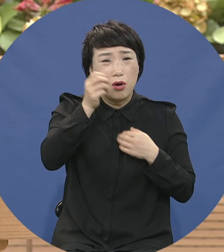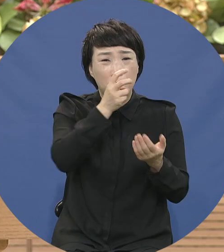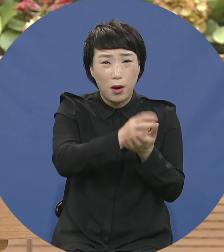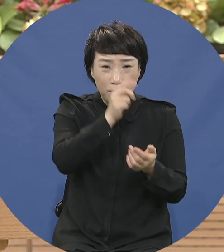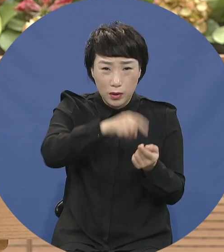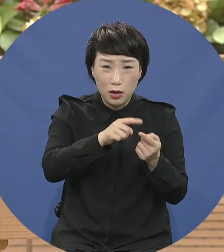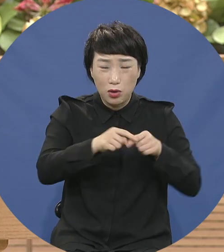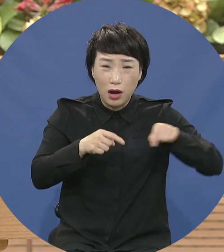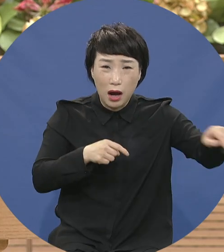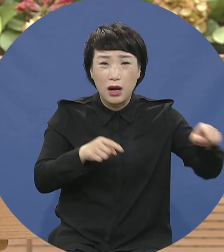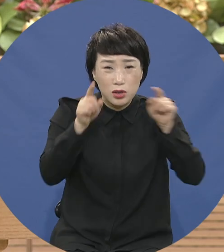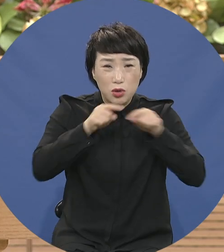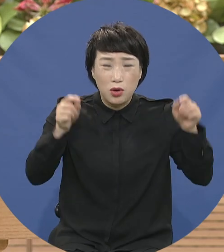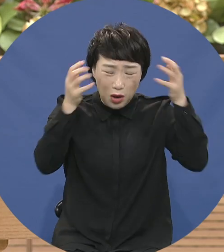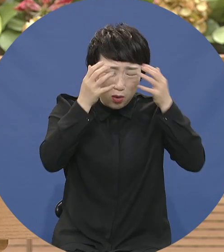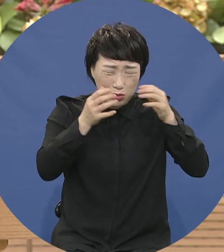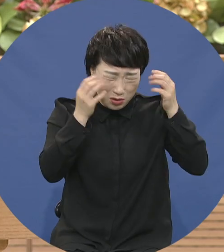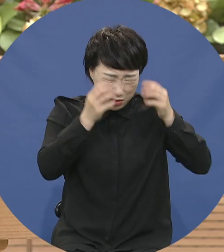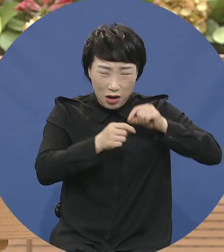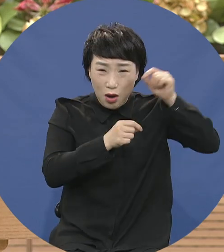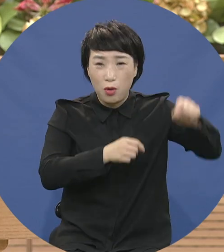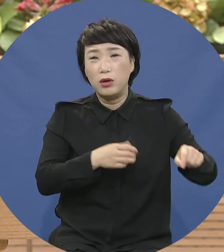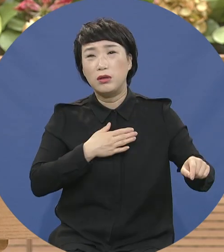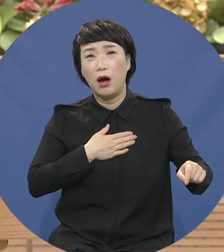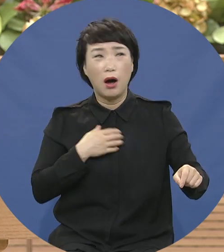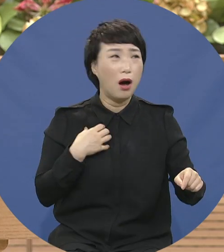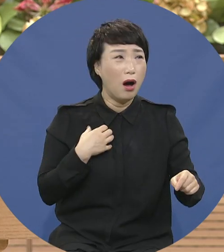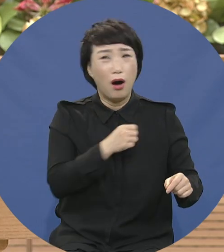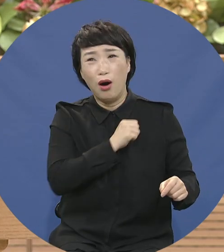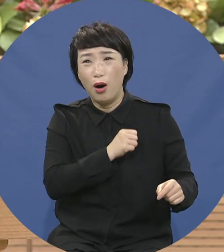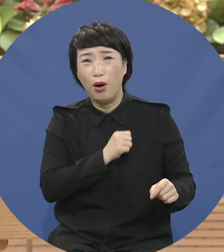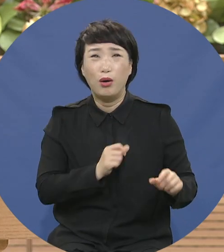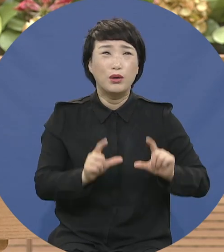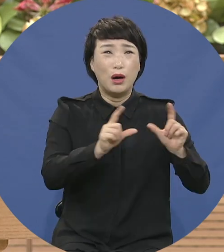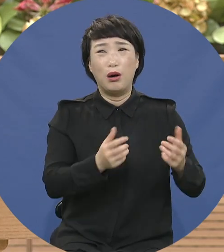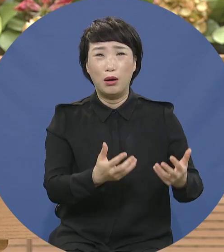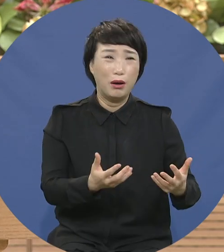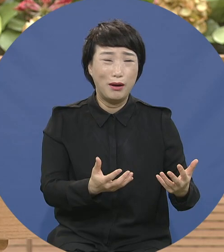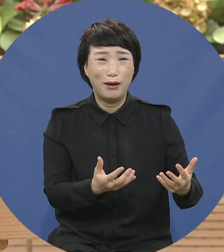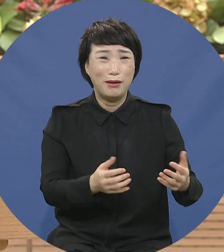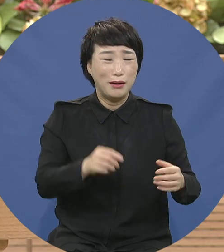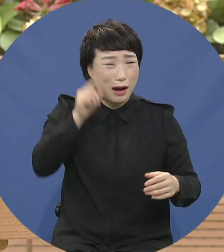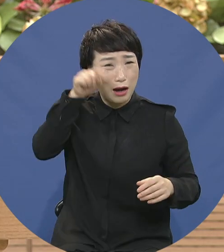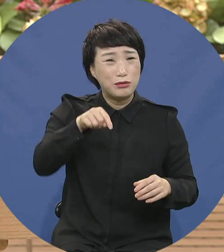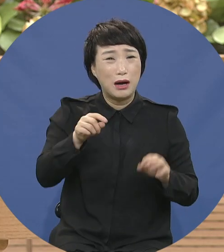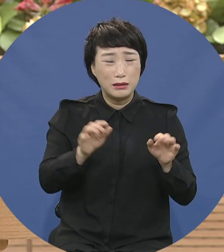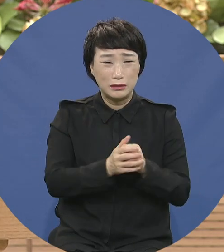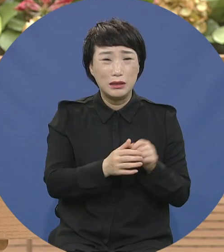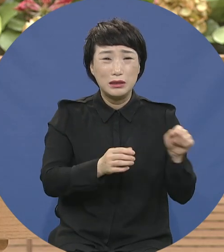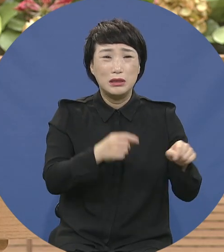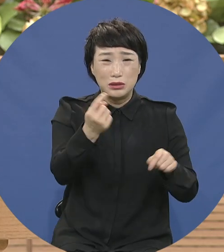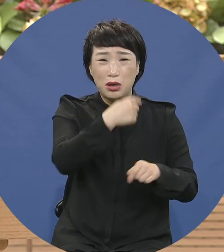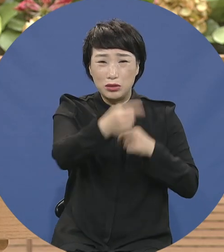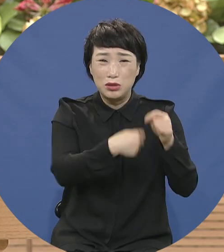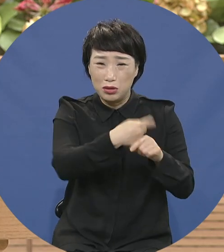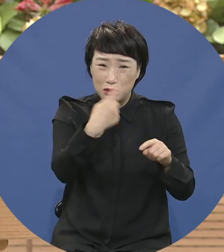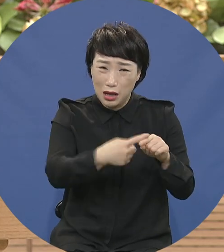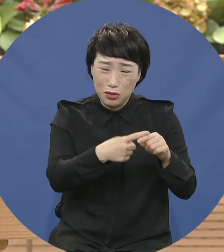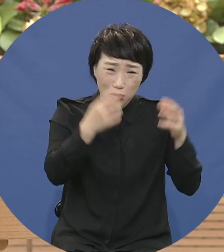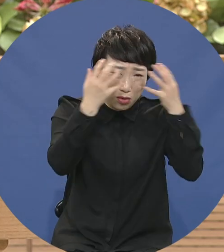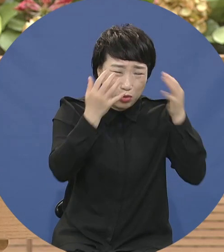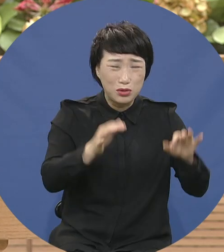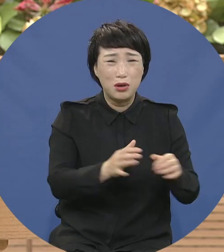법대로 처절한 지옥에서 이 고통을 어떻게 감내하며 살까? 하루가 천년 같은 고통,